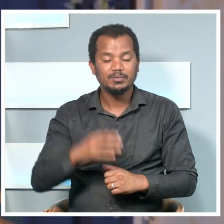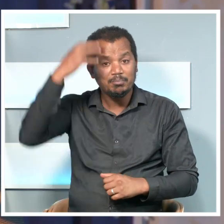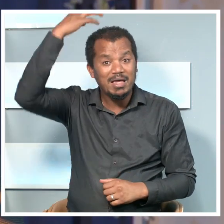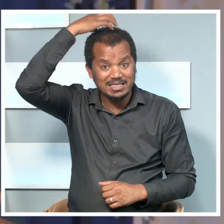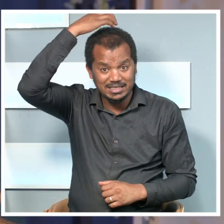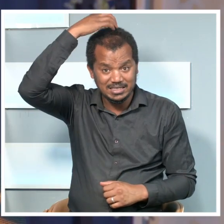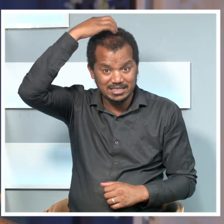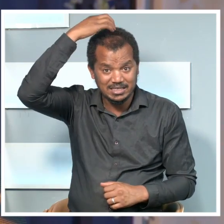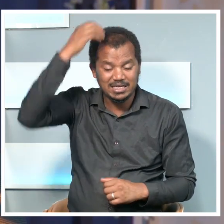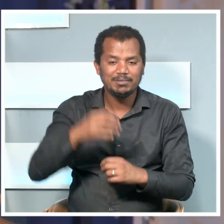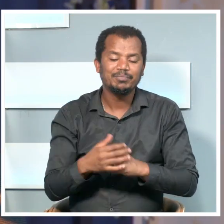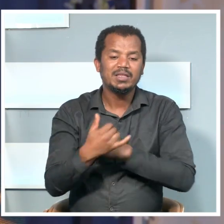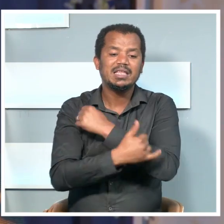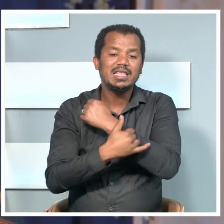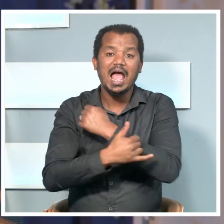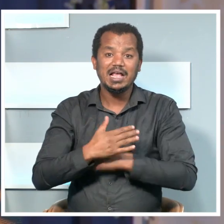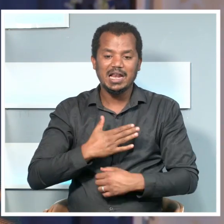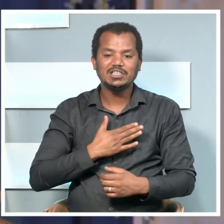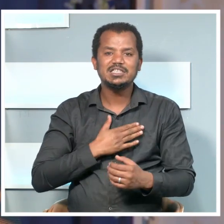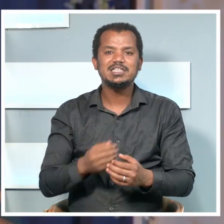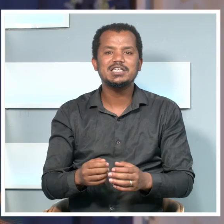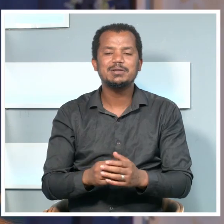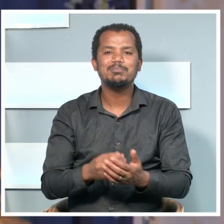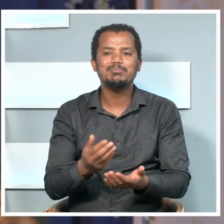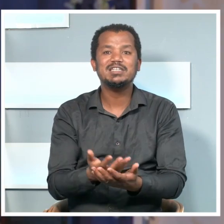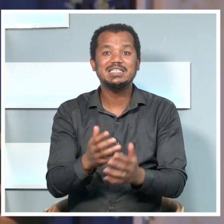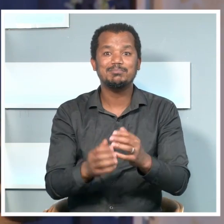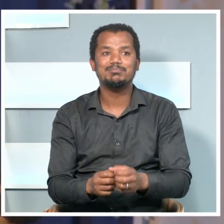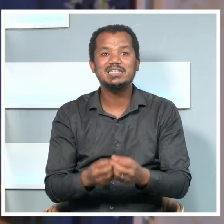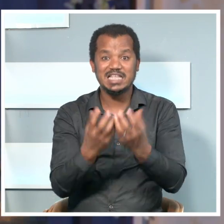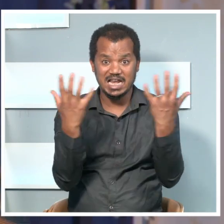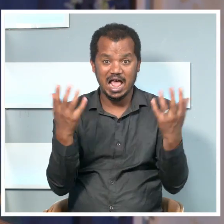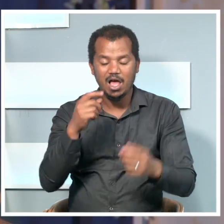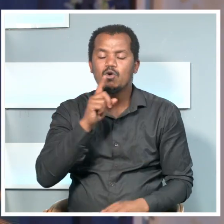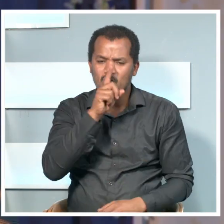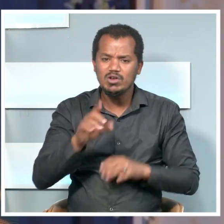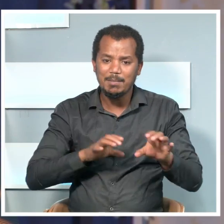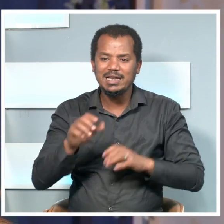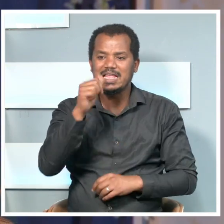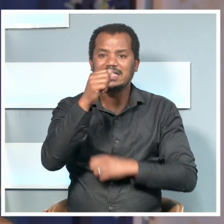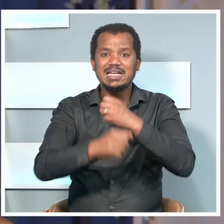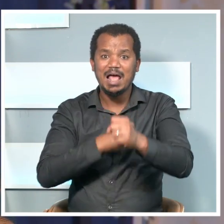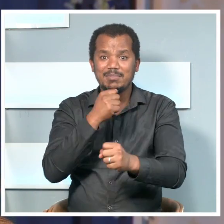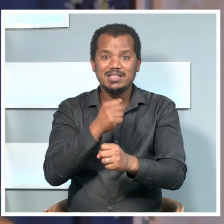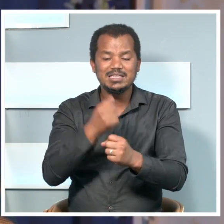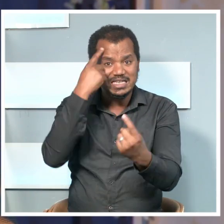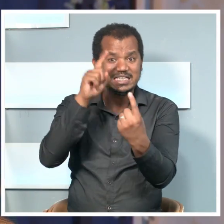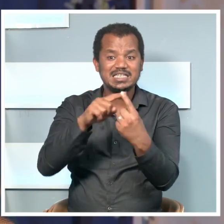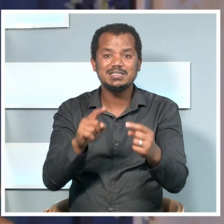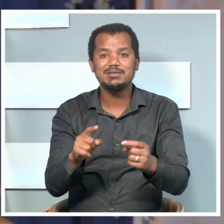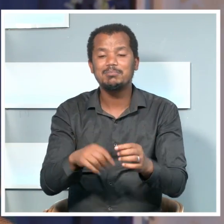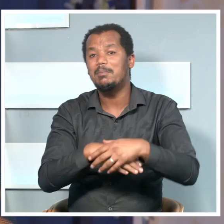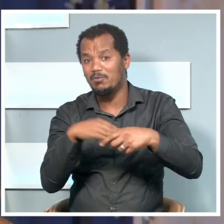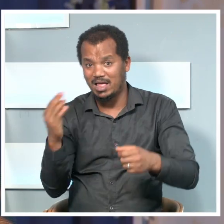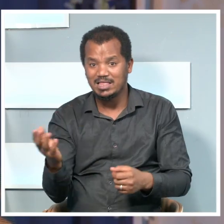መንግስት የሀገራችንን ብልጽግና እውን ለማድረግ የ10 አመት ስትራቴጂክ ፕላን ወይንም እቅድ